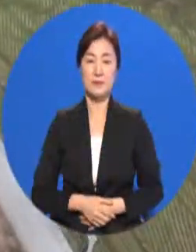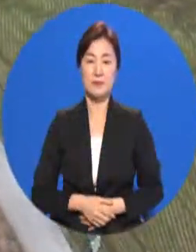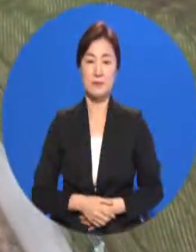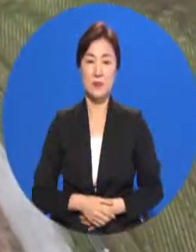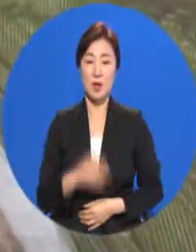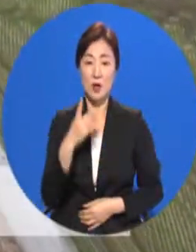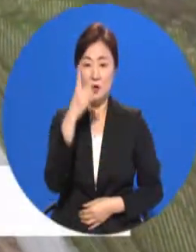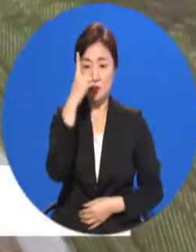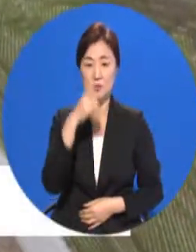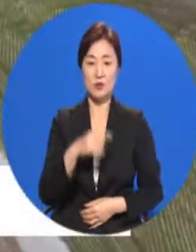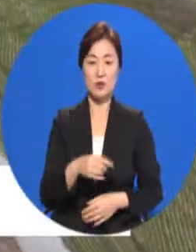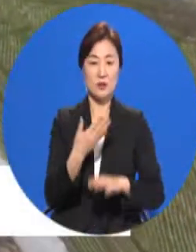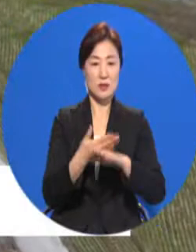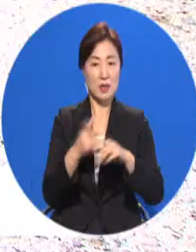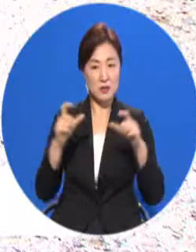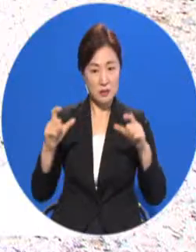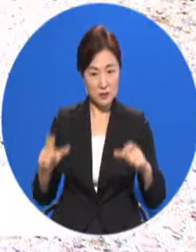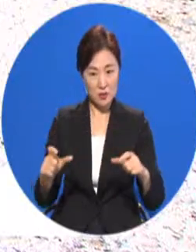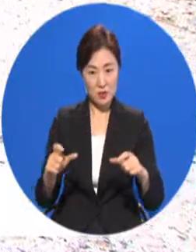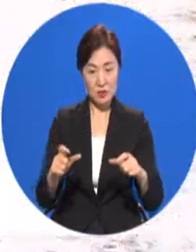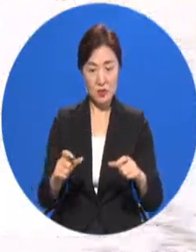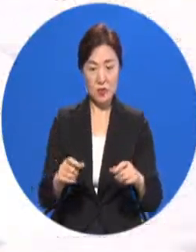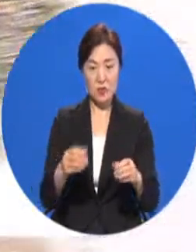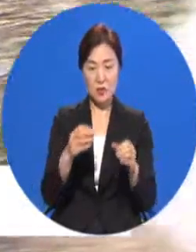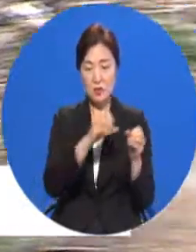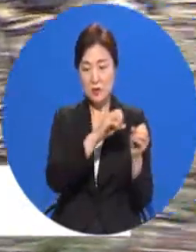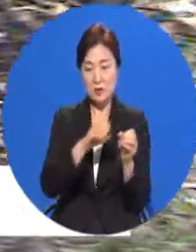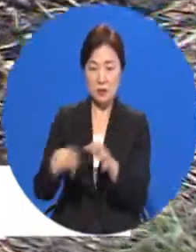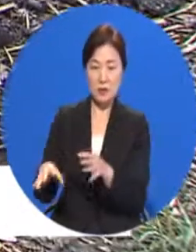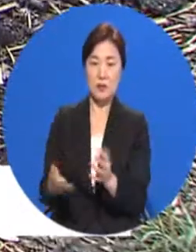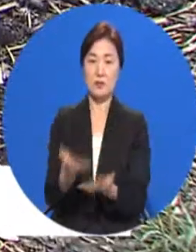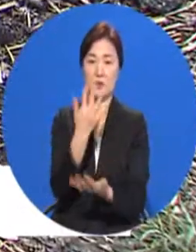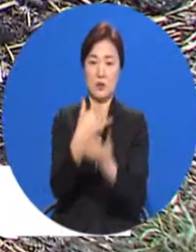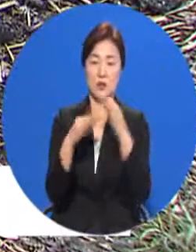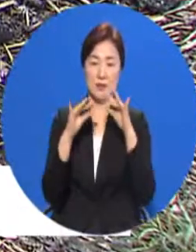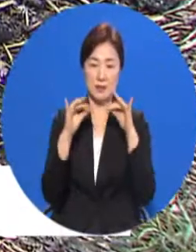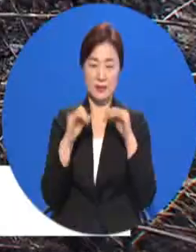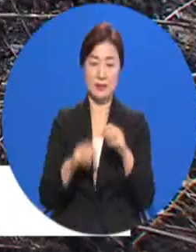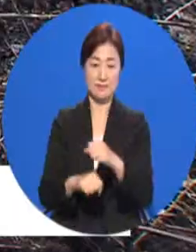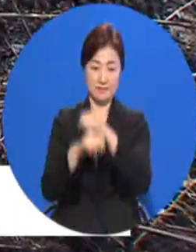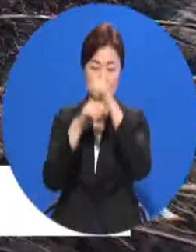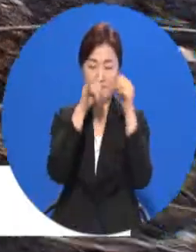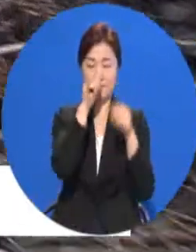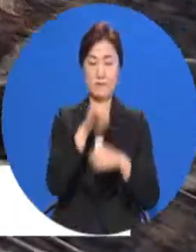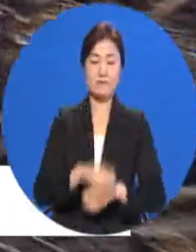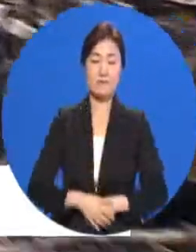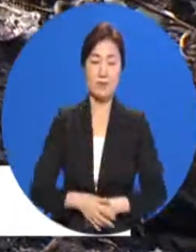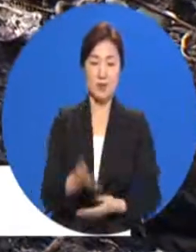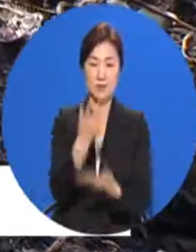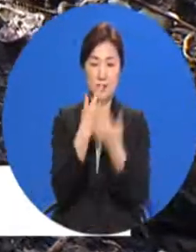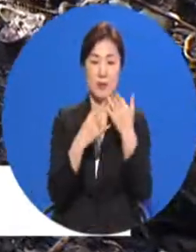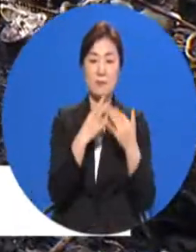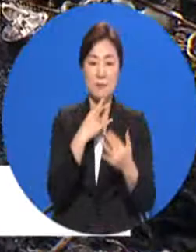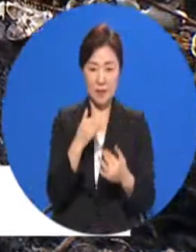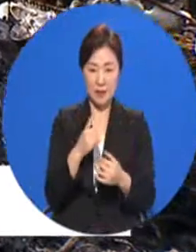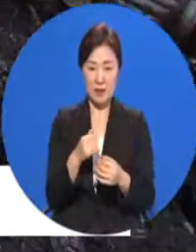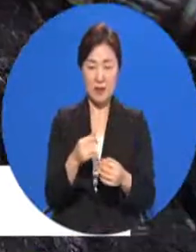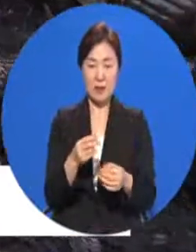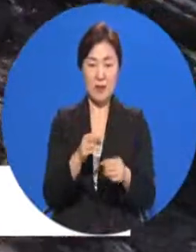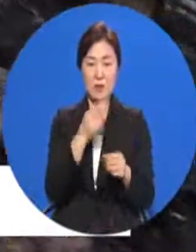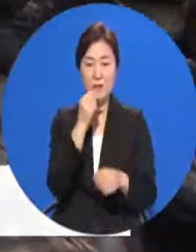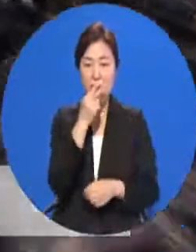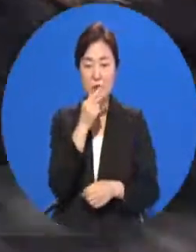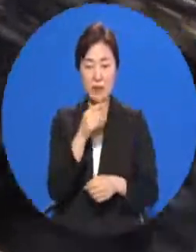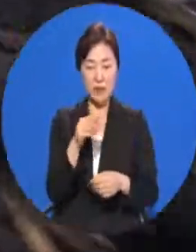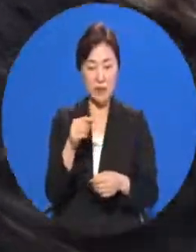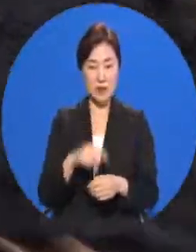순천 동천하구의 또 다른 마을에도 쓰레기를 소각한 재들이 가득 쌓여 있습니다. 소각된 폐 플라스틱에서 나온